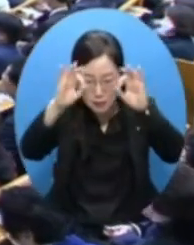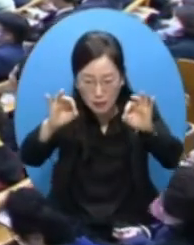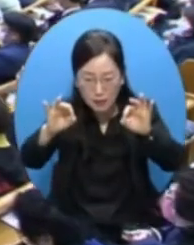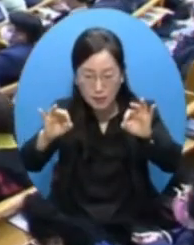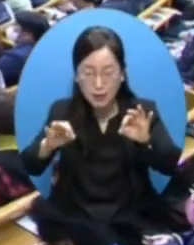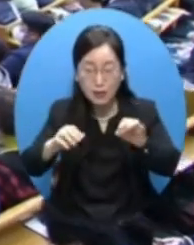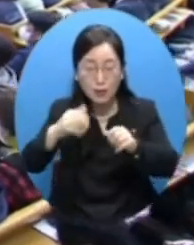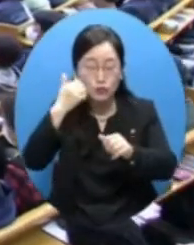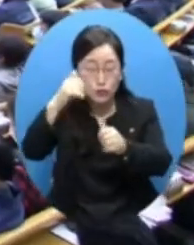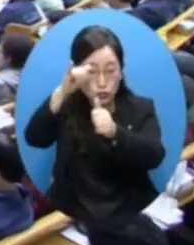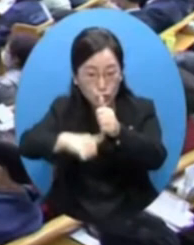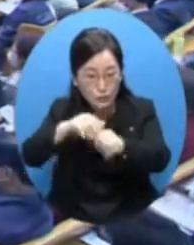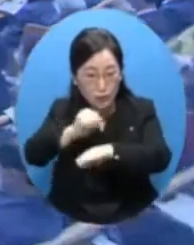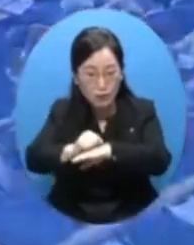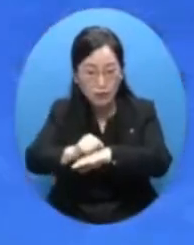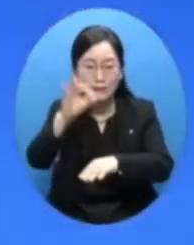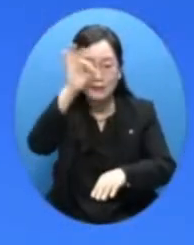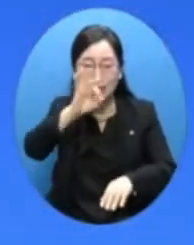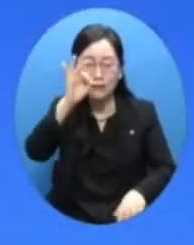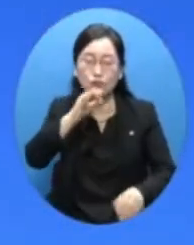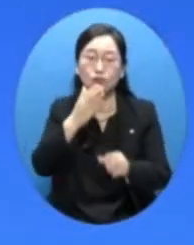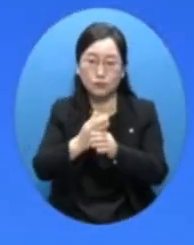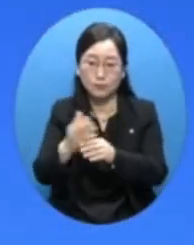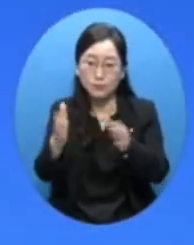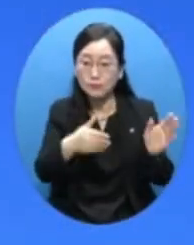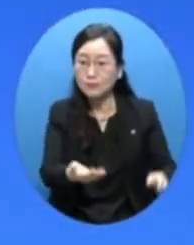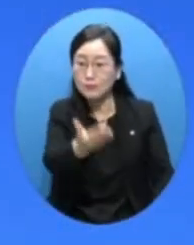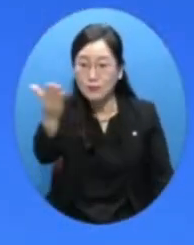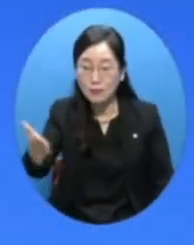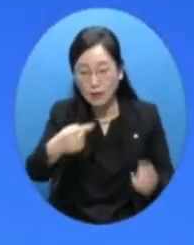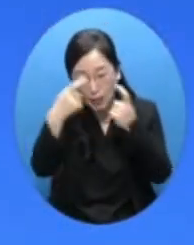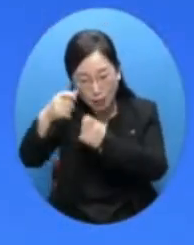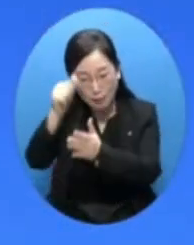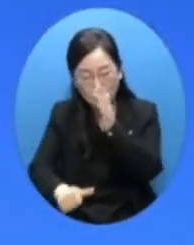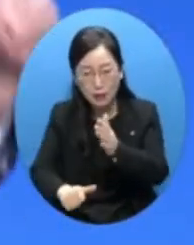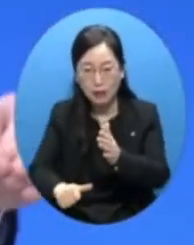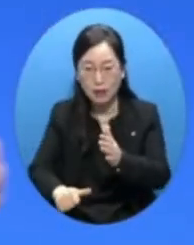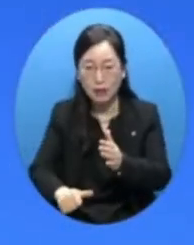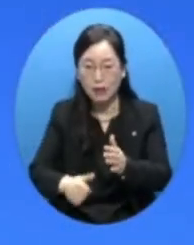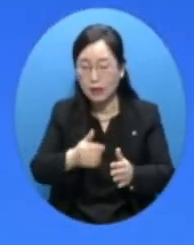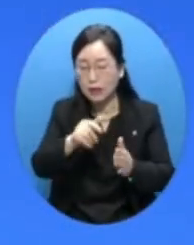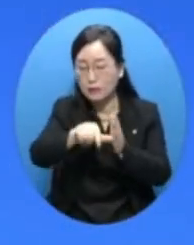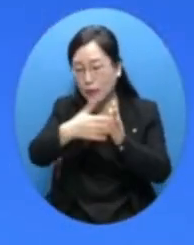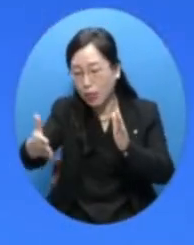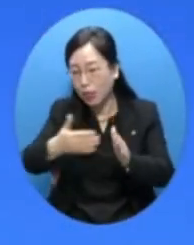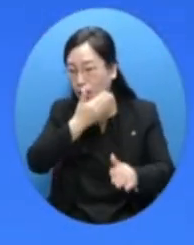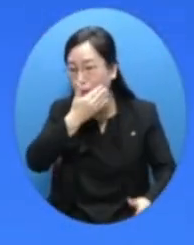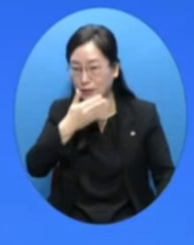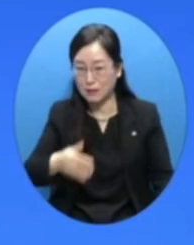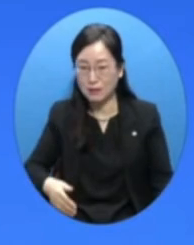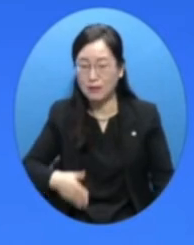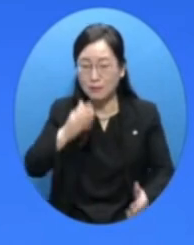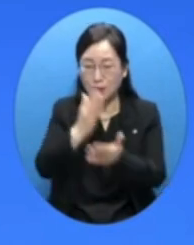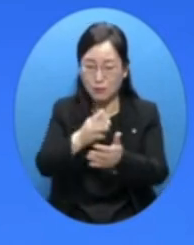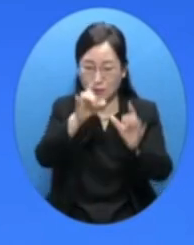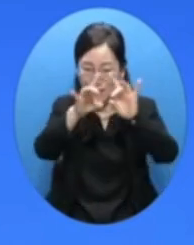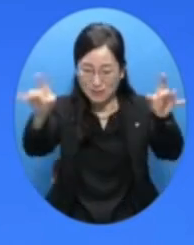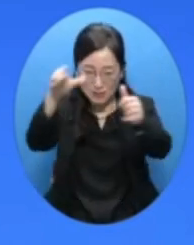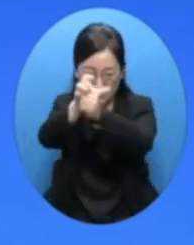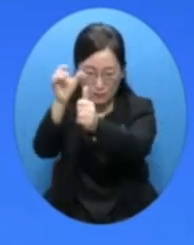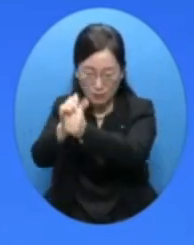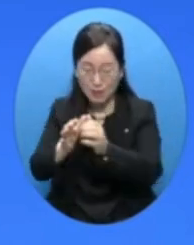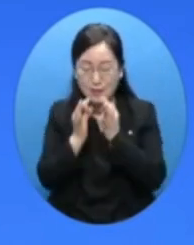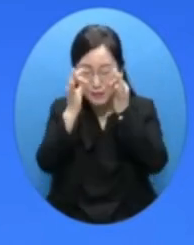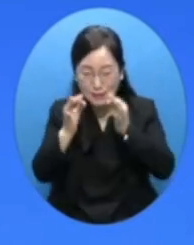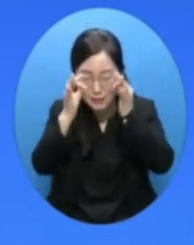있습니다. 여러분 잘못된 데 빠져서 거기 시간 낭비하지 말고 여러분 각자에게 주신 사명에 최선을 다해서 충성해서